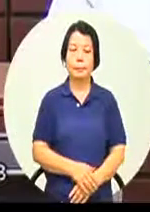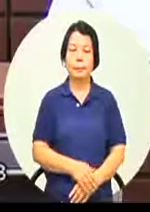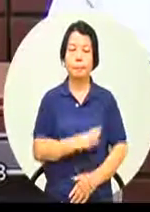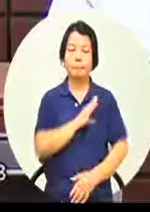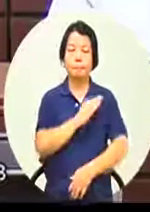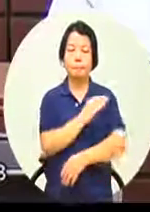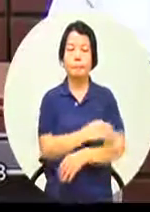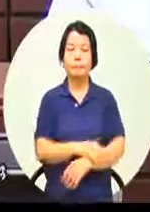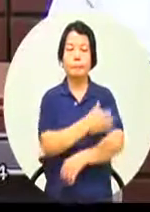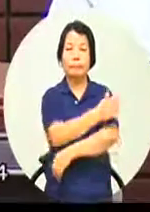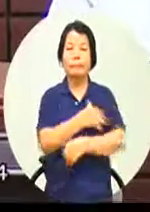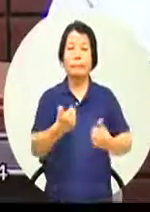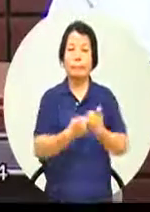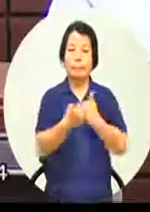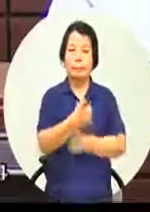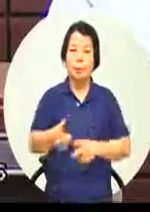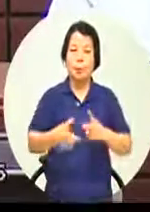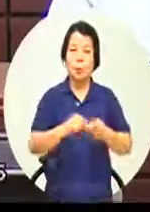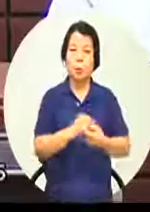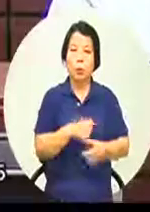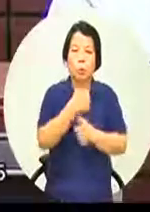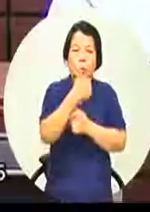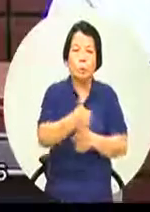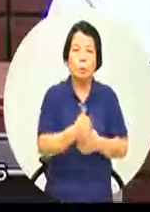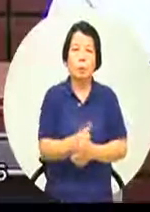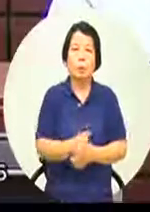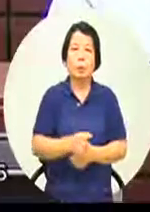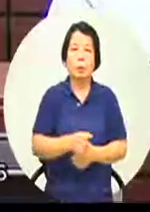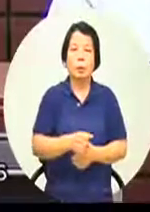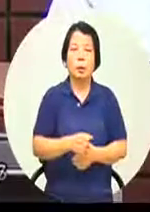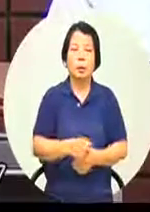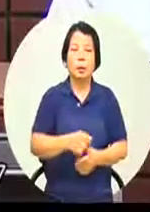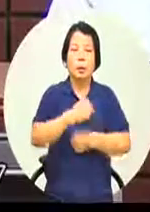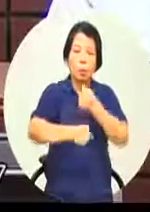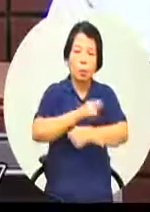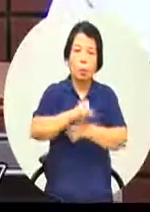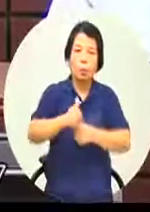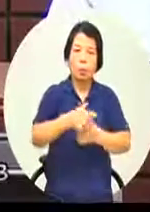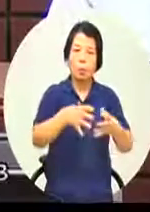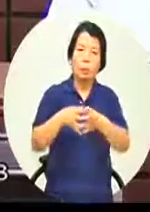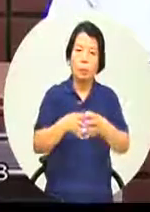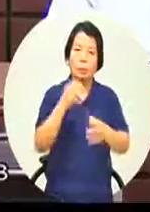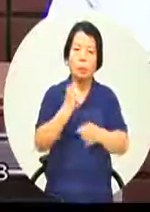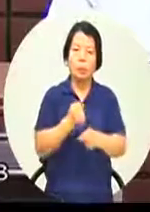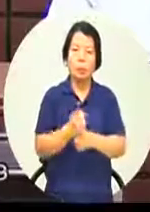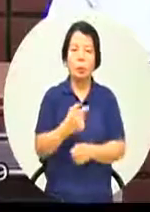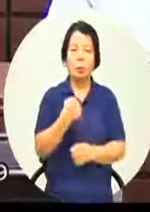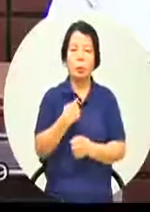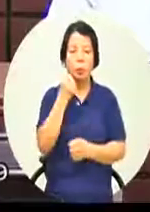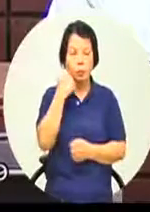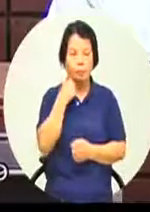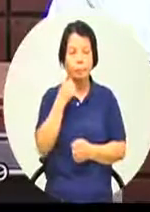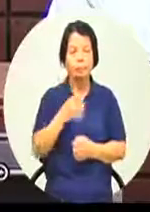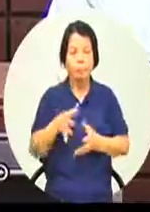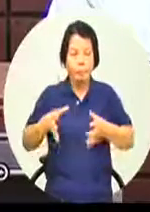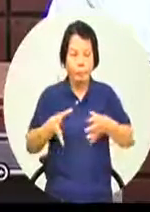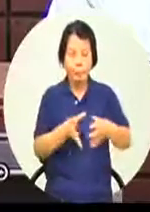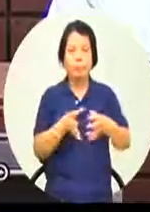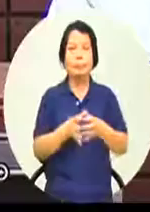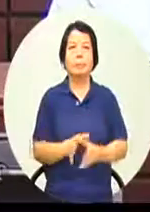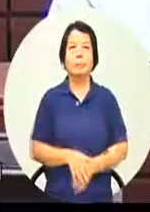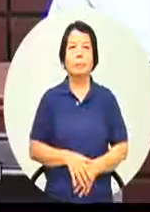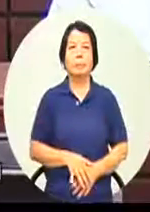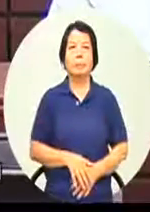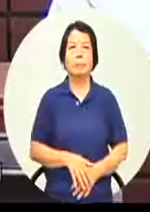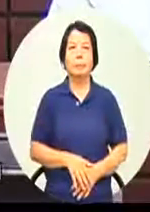的跟优良的动保团体，而不是一个攻击性的动保团体的合作，我们很乐意，很乐意。但是就是